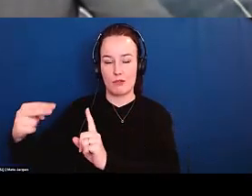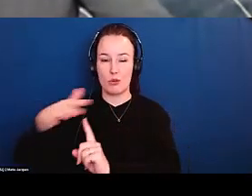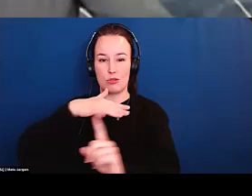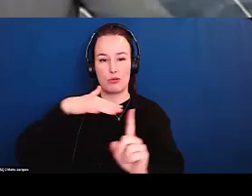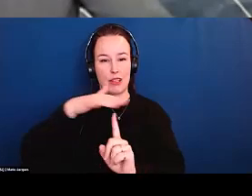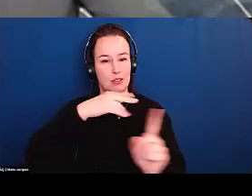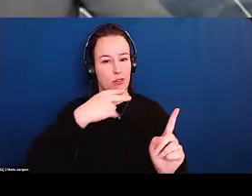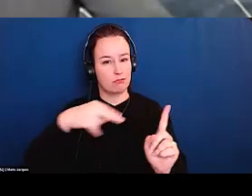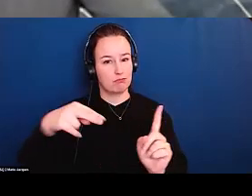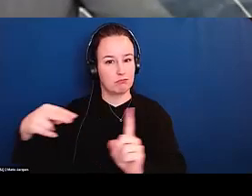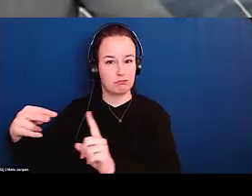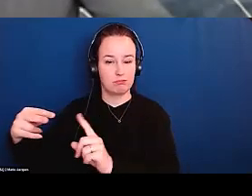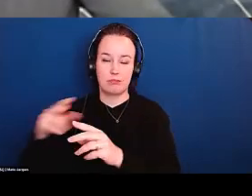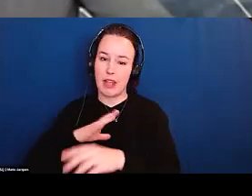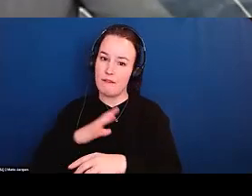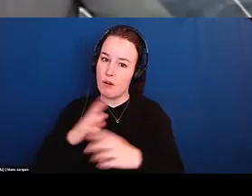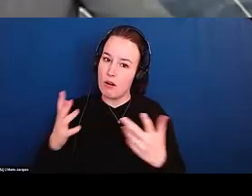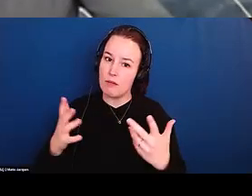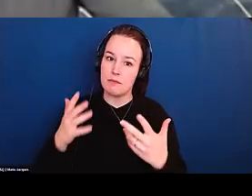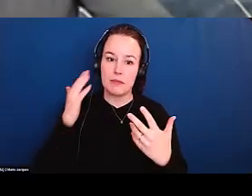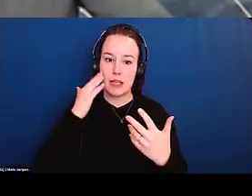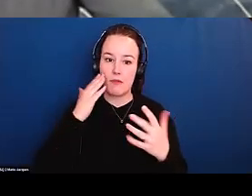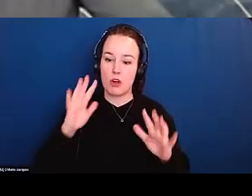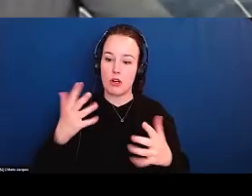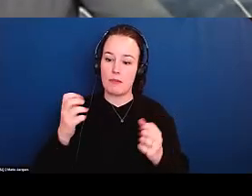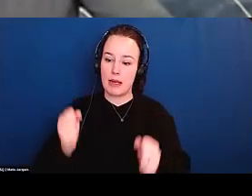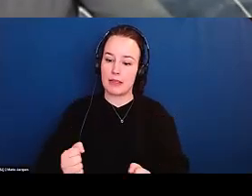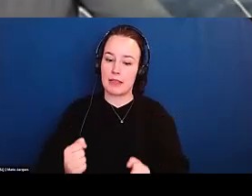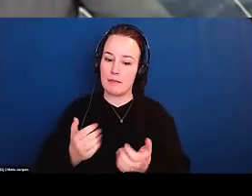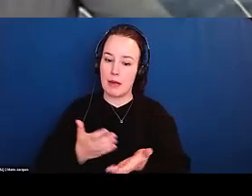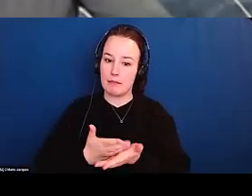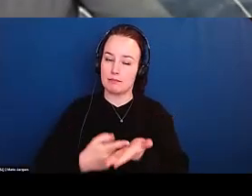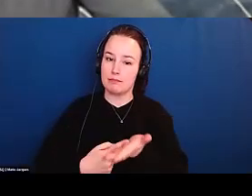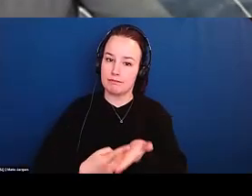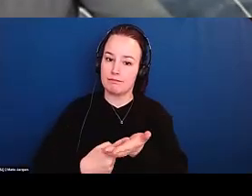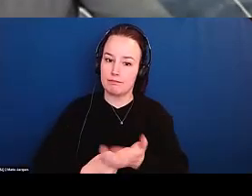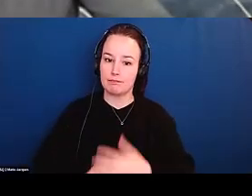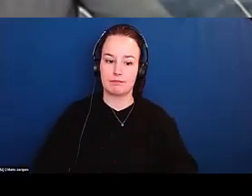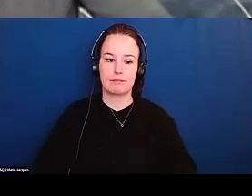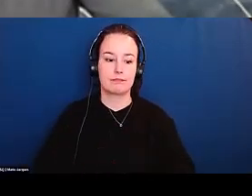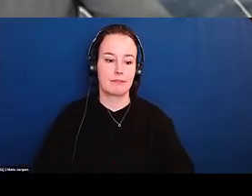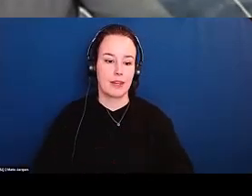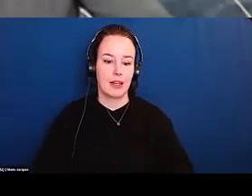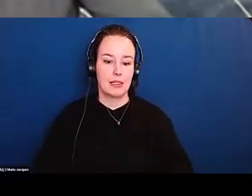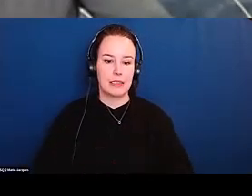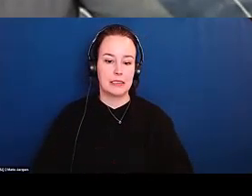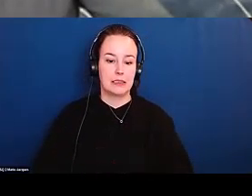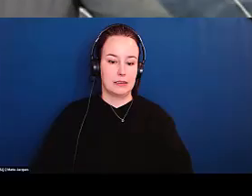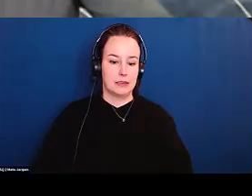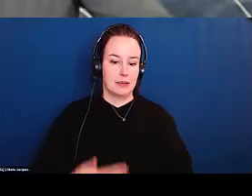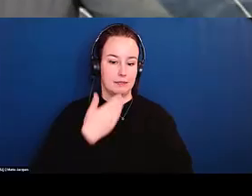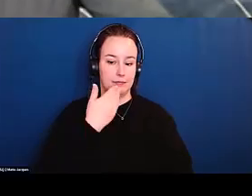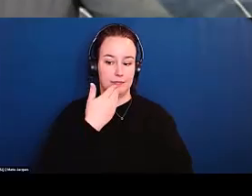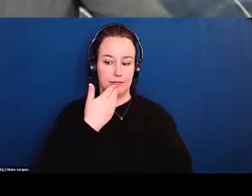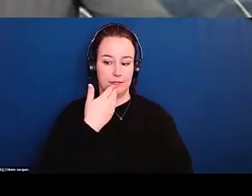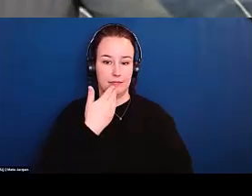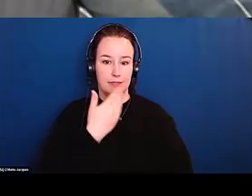et la réalité de chaque personne et savoir aussi ce que nous pouvons apporter à la table des discussions. Merci beaucoup, Kimberly.